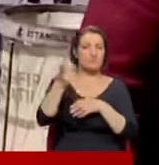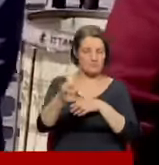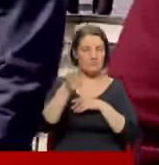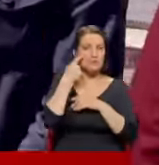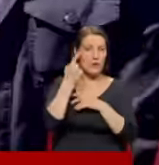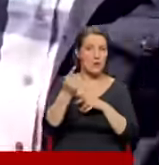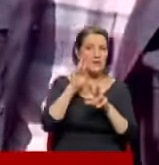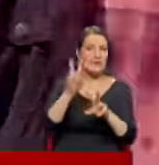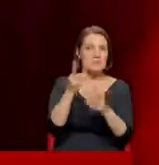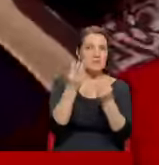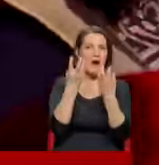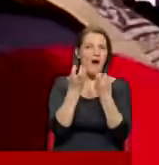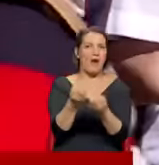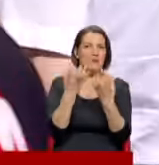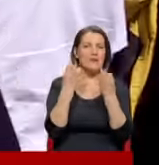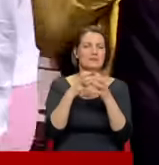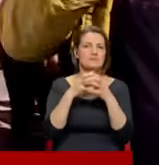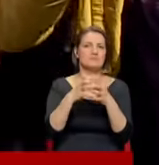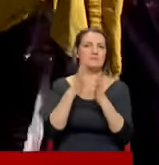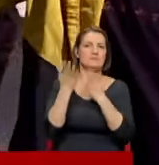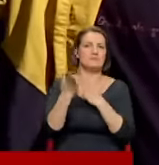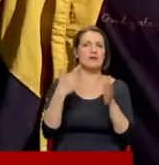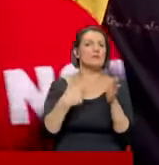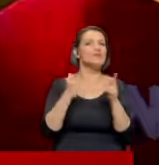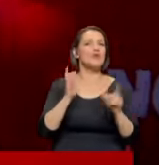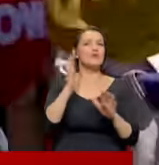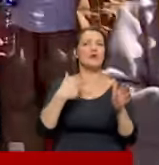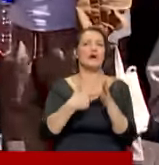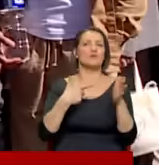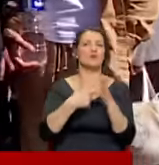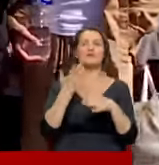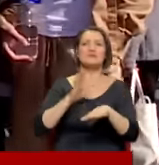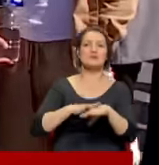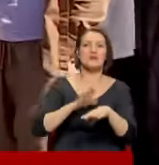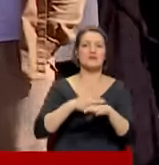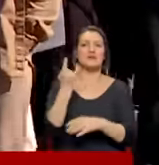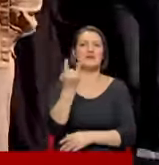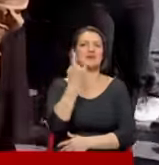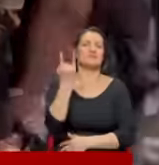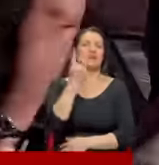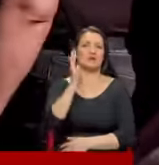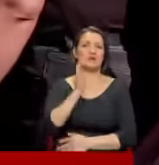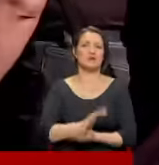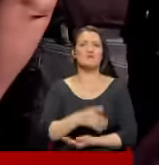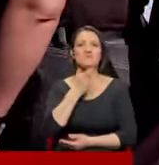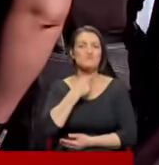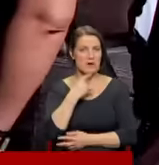Gördüğünüz gibi tıklım tıklım. Nereye gidiyorsunuz? Kadıköy'e. Ne yapacaksınız? Gezmeye gidiyorum.